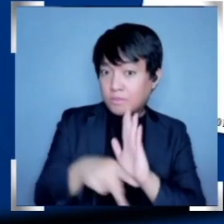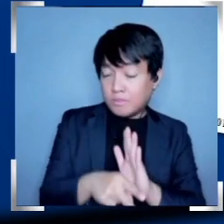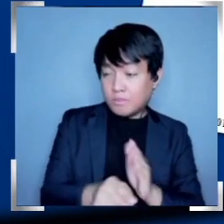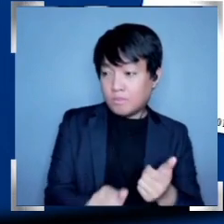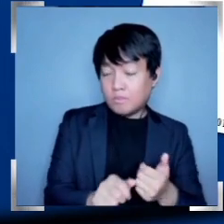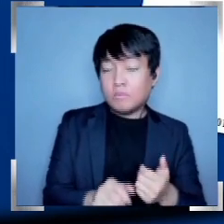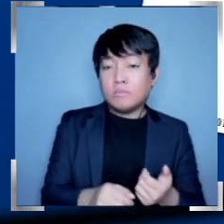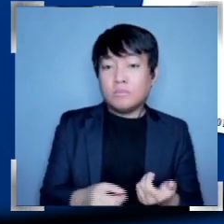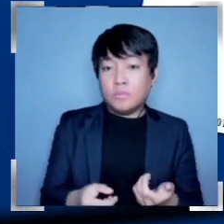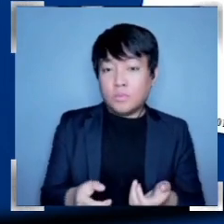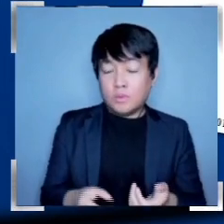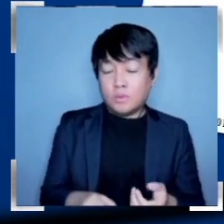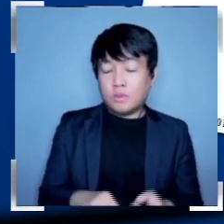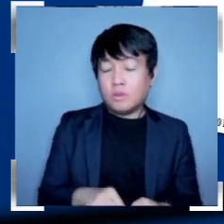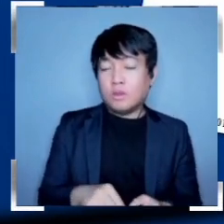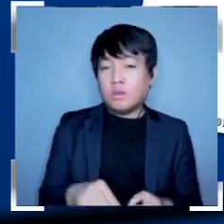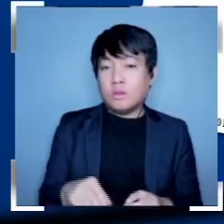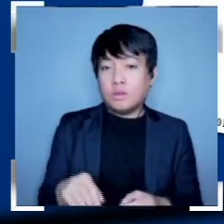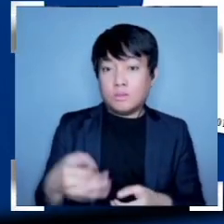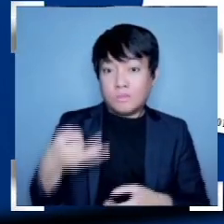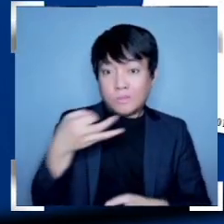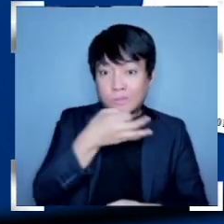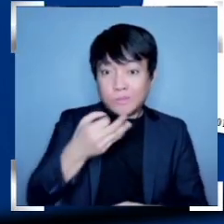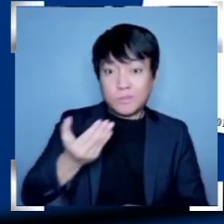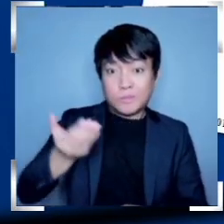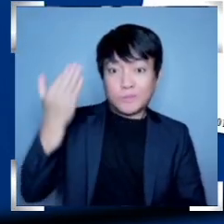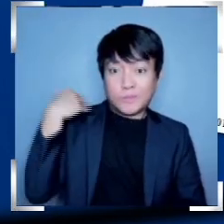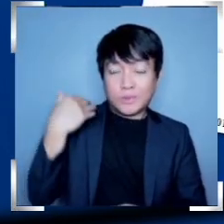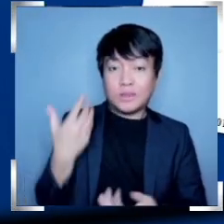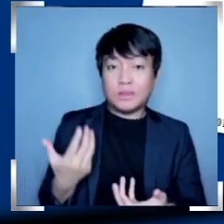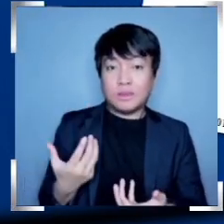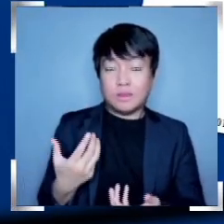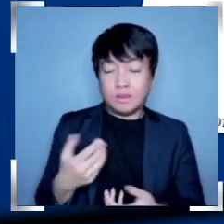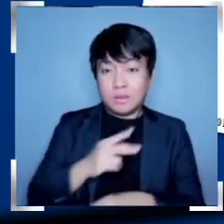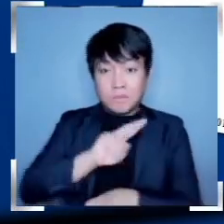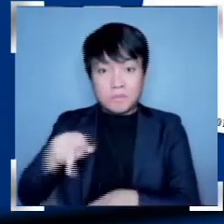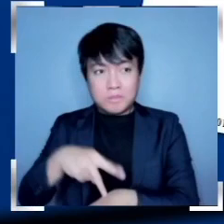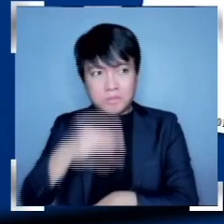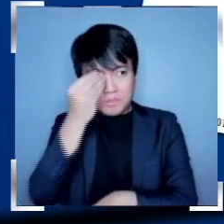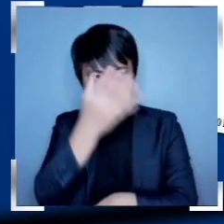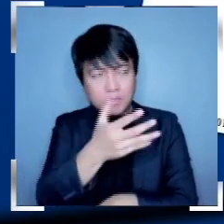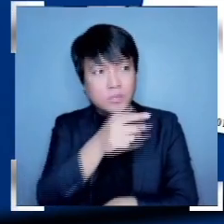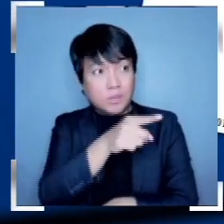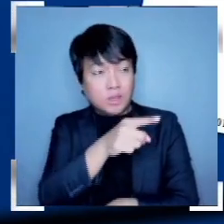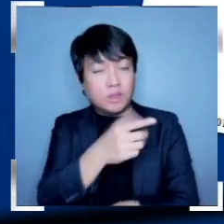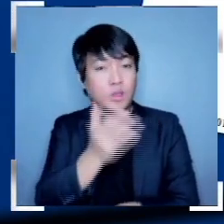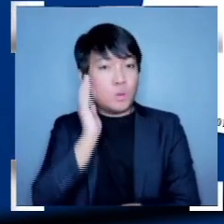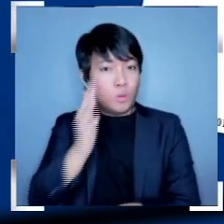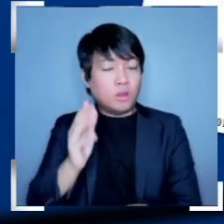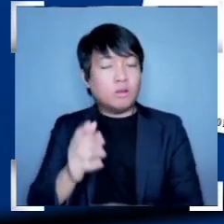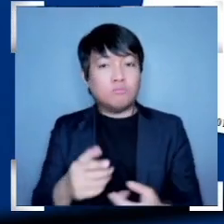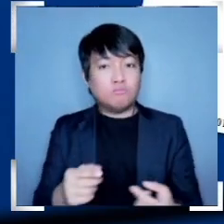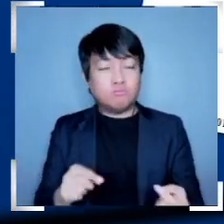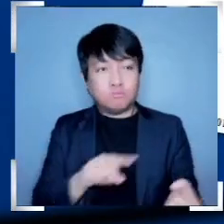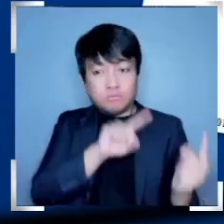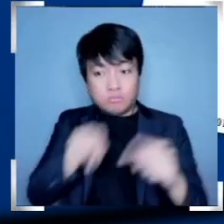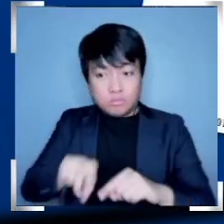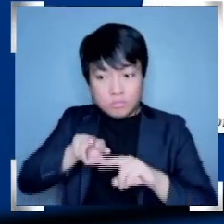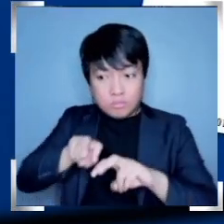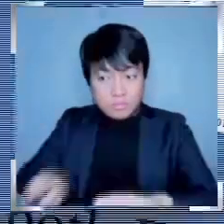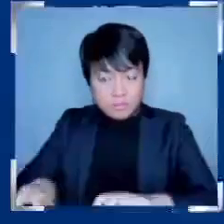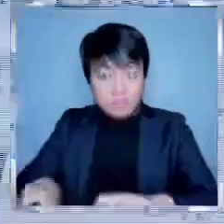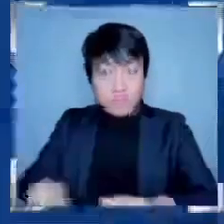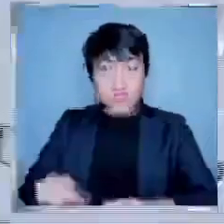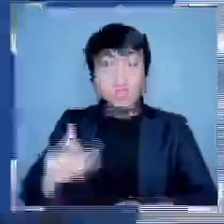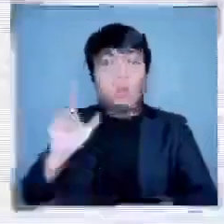sa giyera kontra droga na sinasabi ng Pilipinas na magdudulot daw ng hindi na maitutuwid na